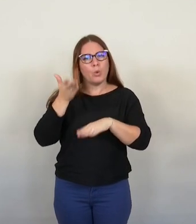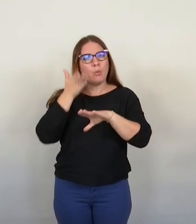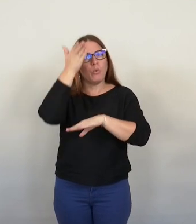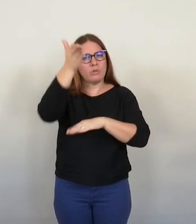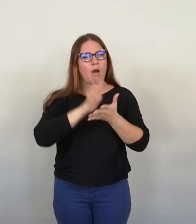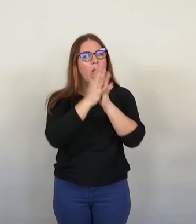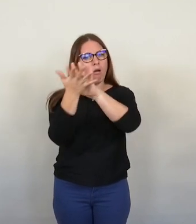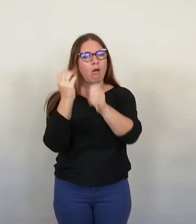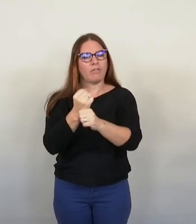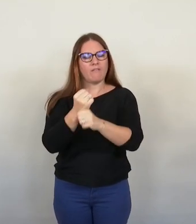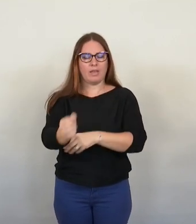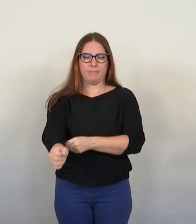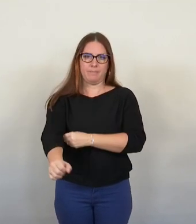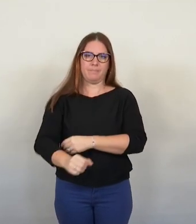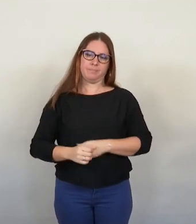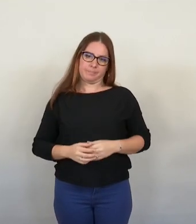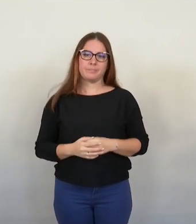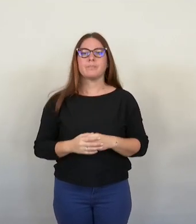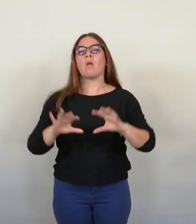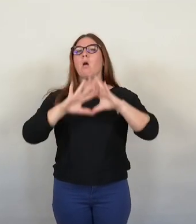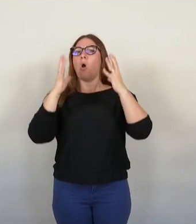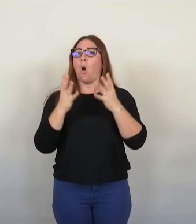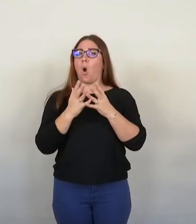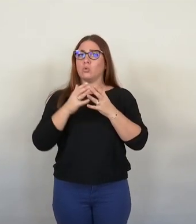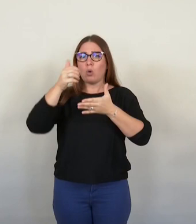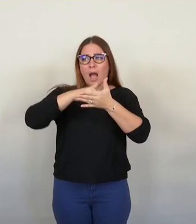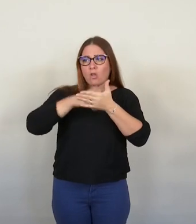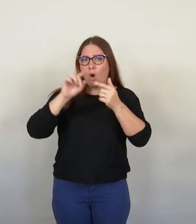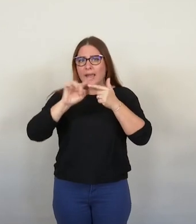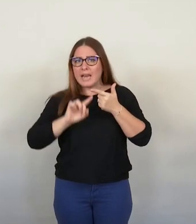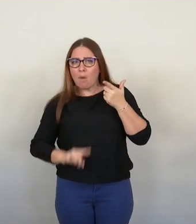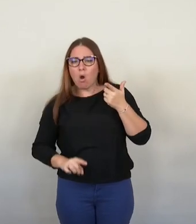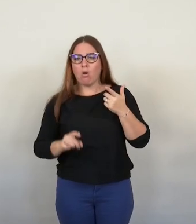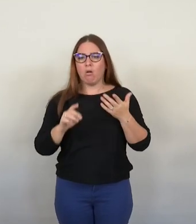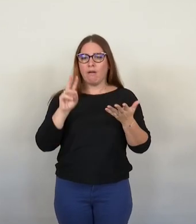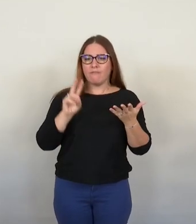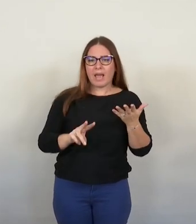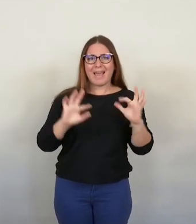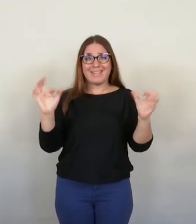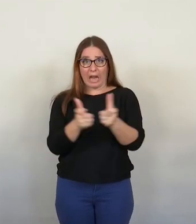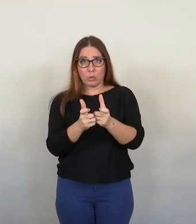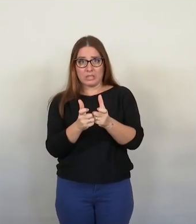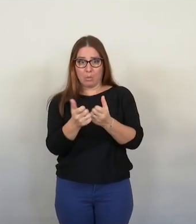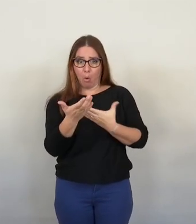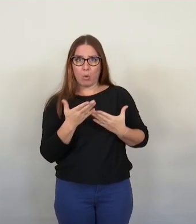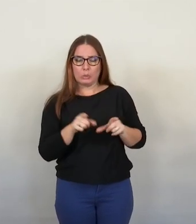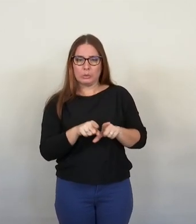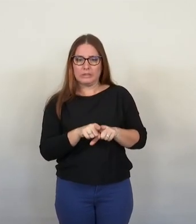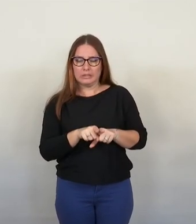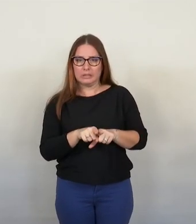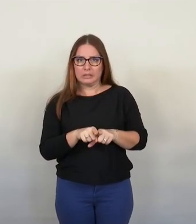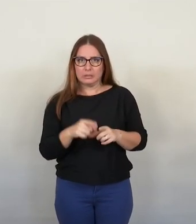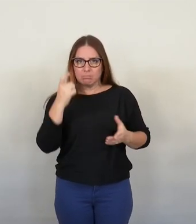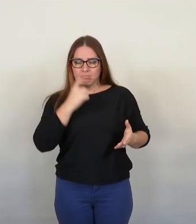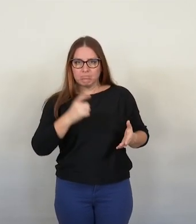retravailler malheureusement quand on regarde l'ensemble des éléments qui sont dans ces dans cette délibération et surtout dans les diagnostics qui nous sont proposés euh et